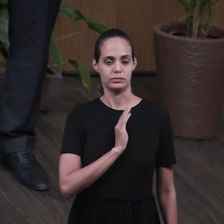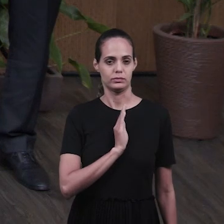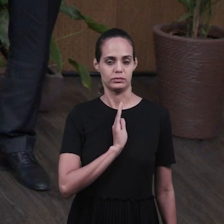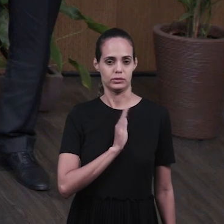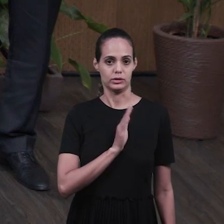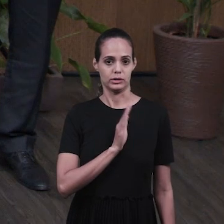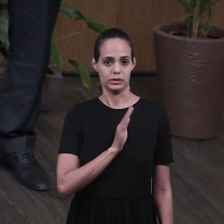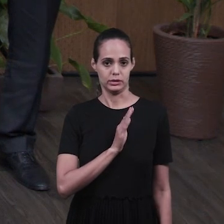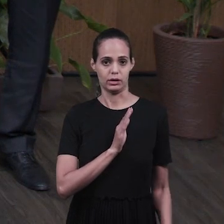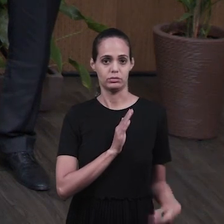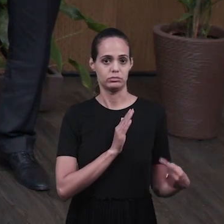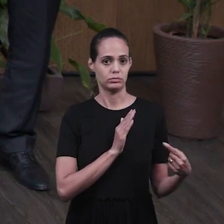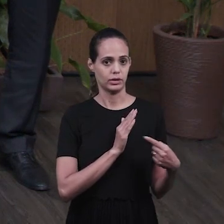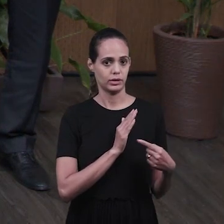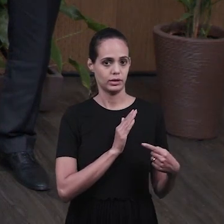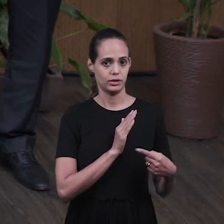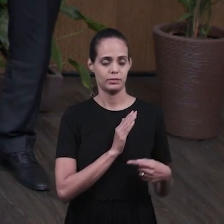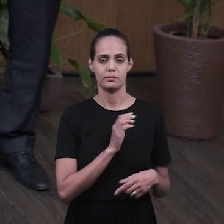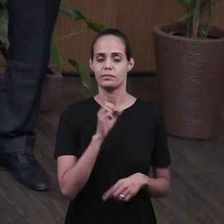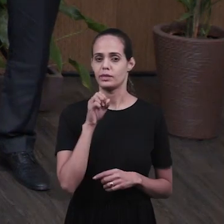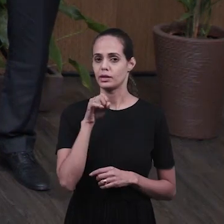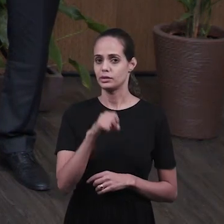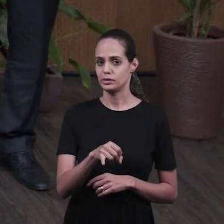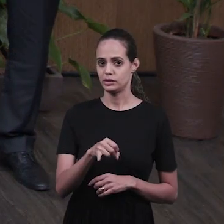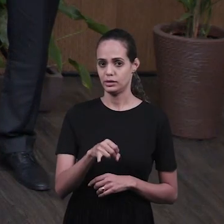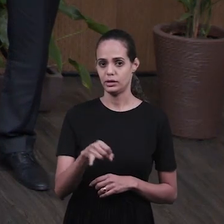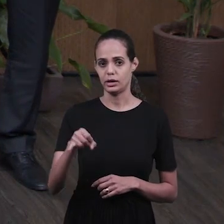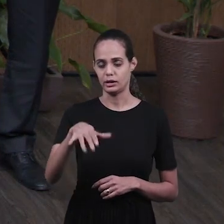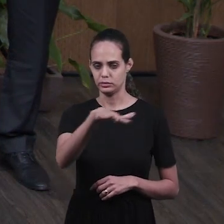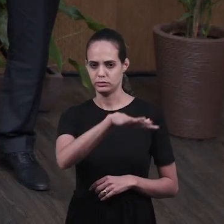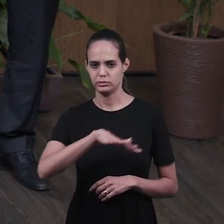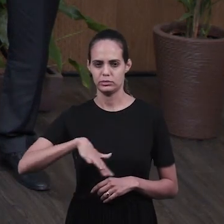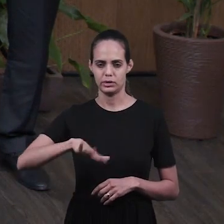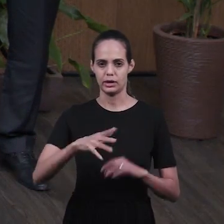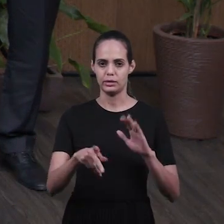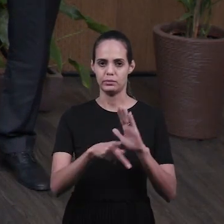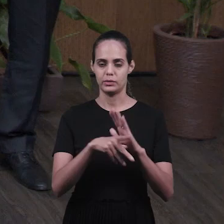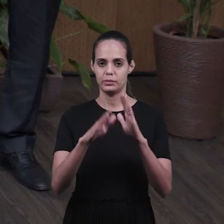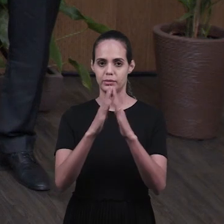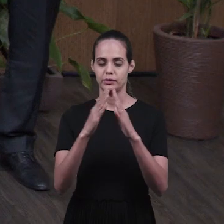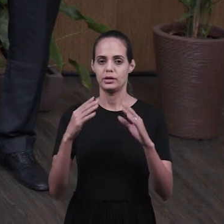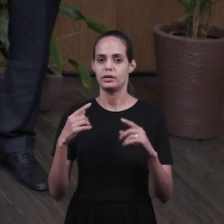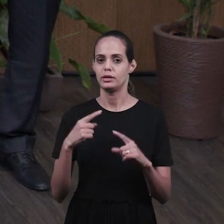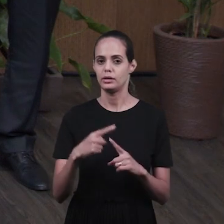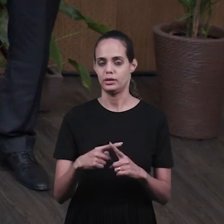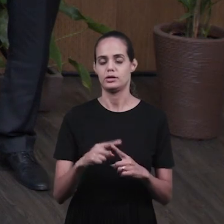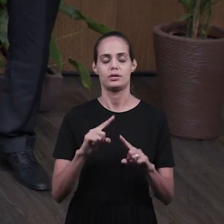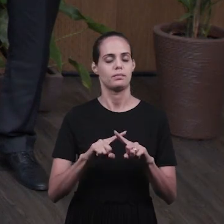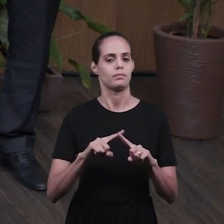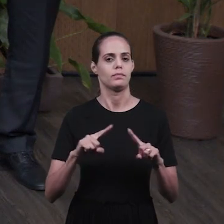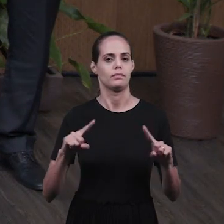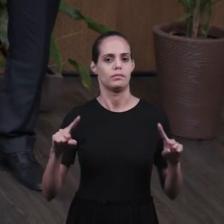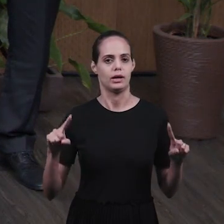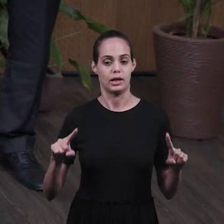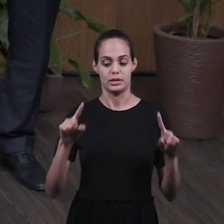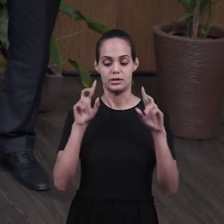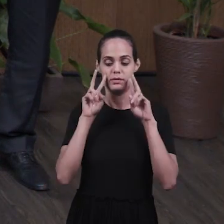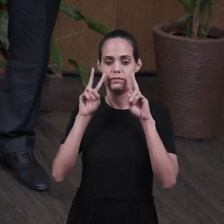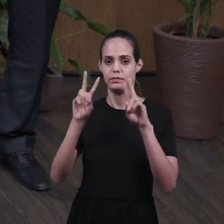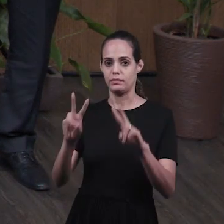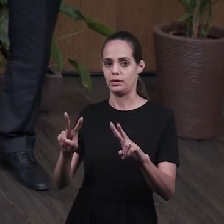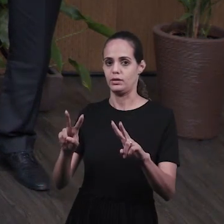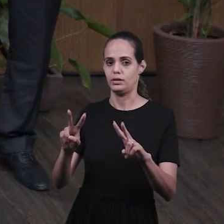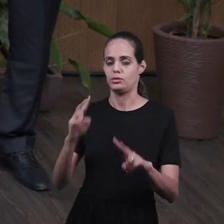peut résulter dans un cœur que, même en étant dans l'environnement de l'Église et en écoutant